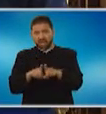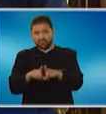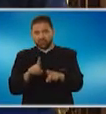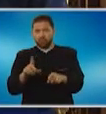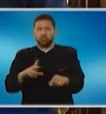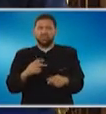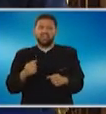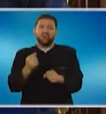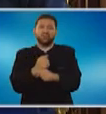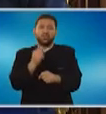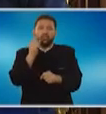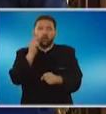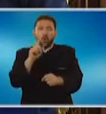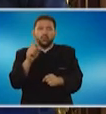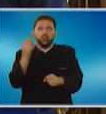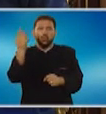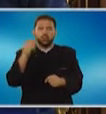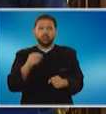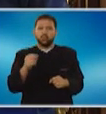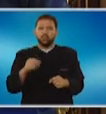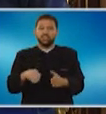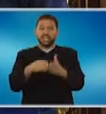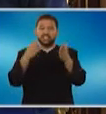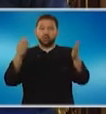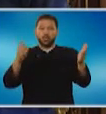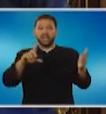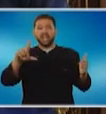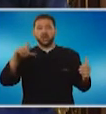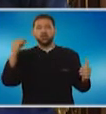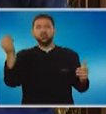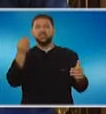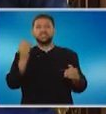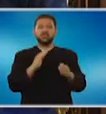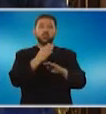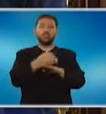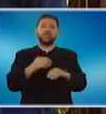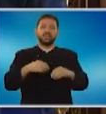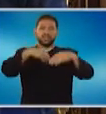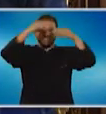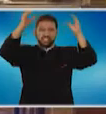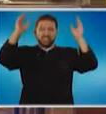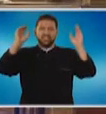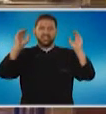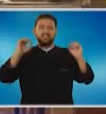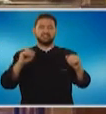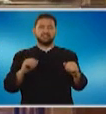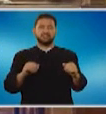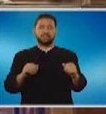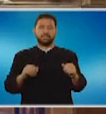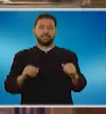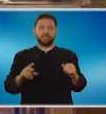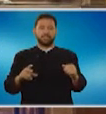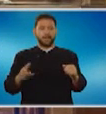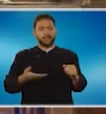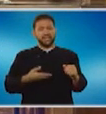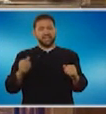artificial, ci de expresia literară până la urmă, unei experiențe trăite. Există mai multe tipuri